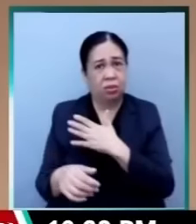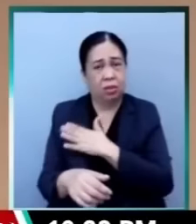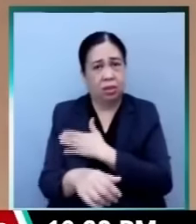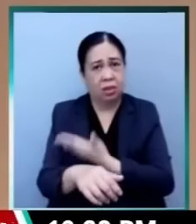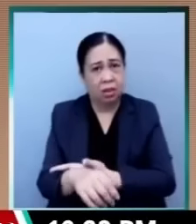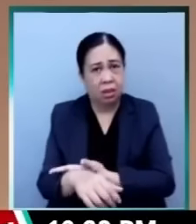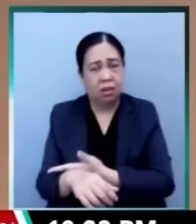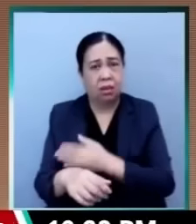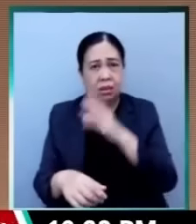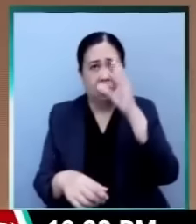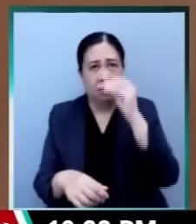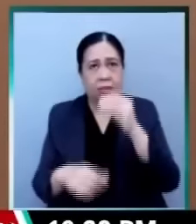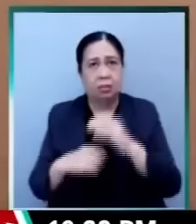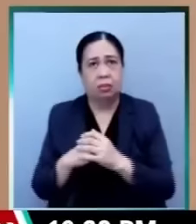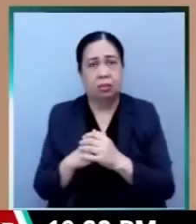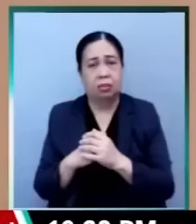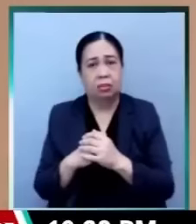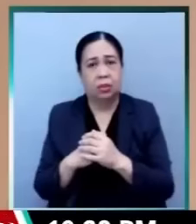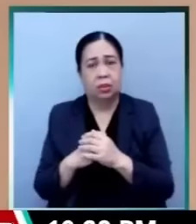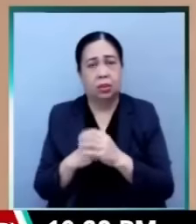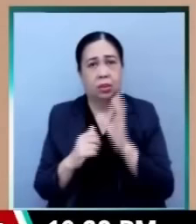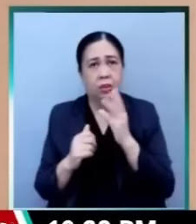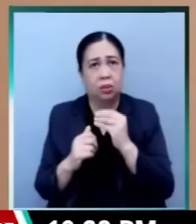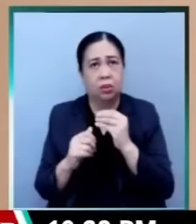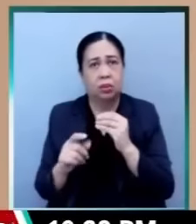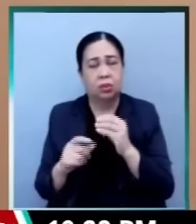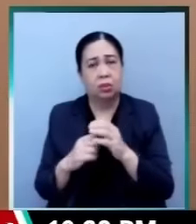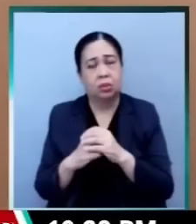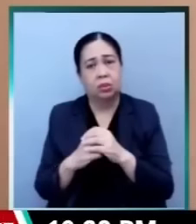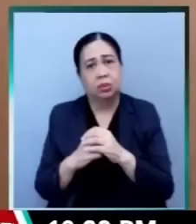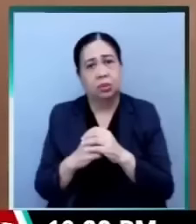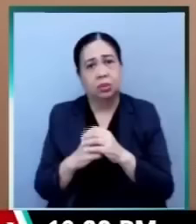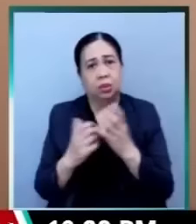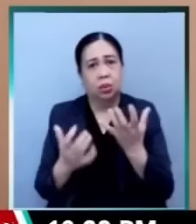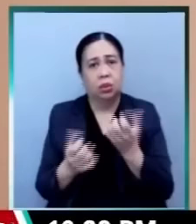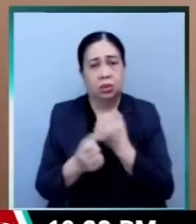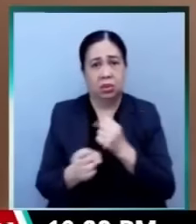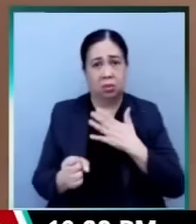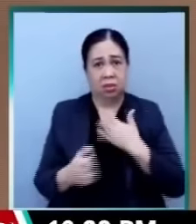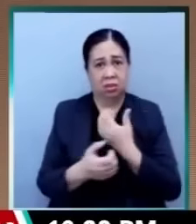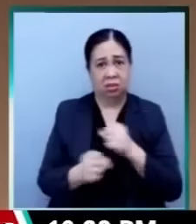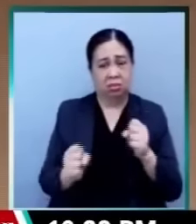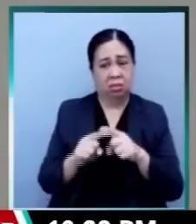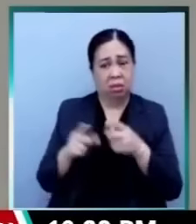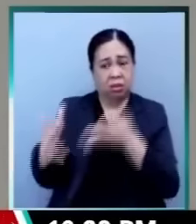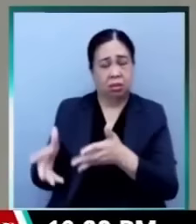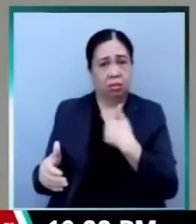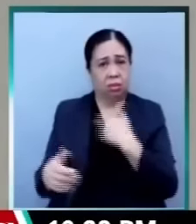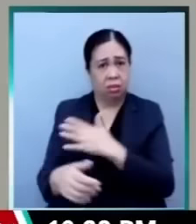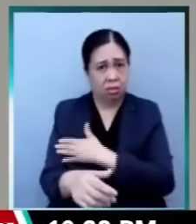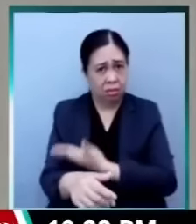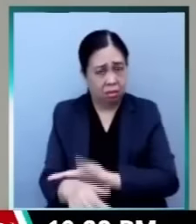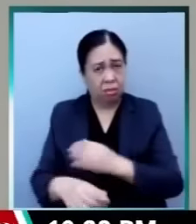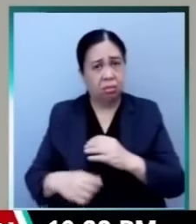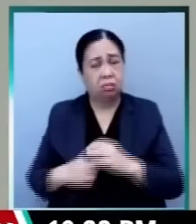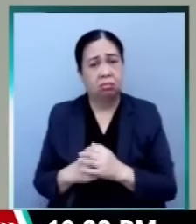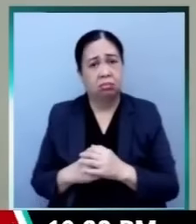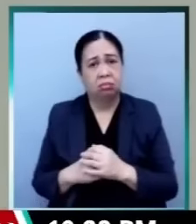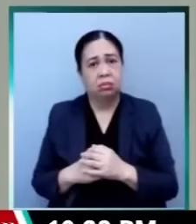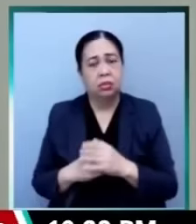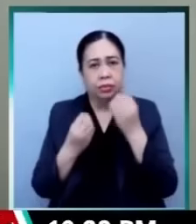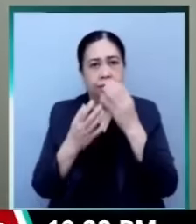lalaki na ang isisib ko ang sarili ko pero maiiwan ang aking anak. Ipinabot na ng GMA Integrated